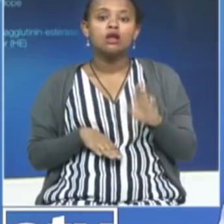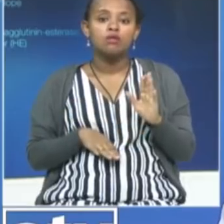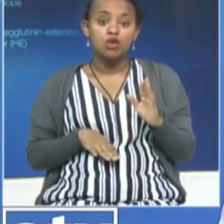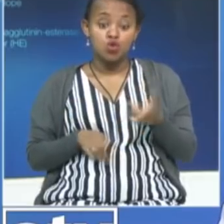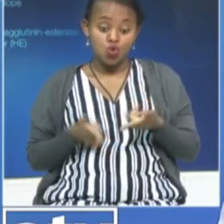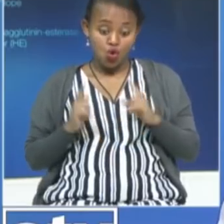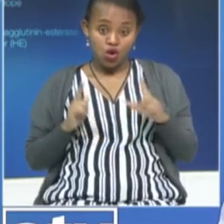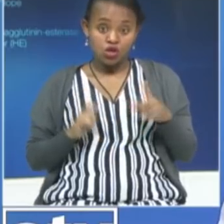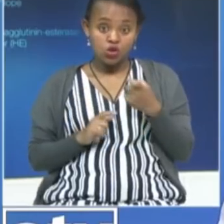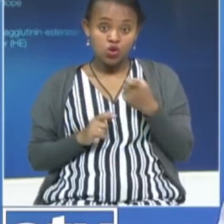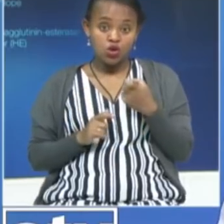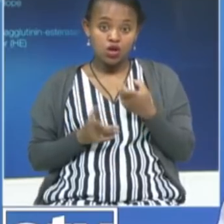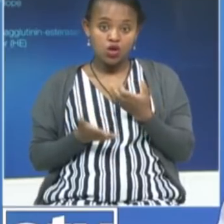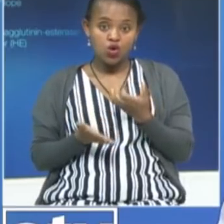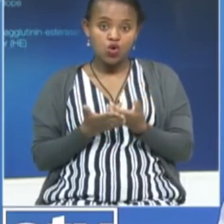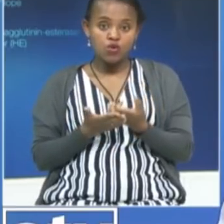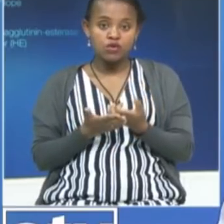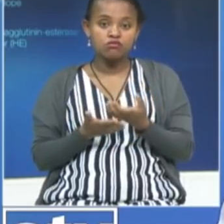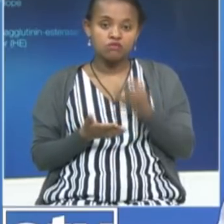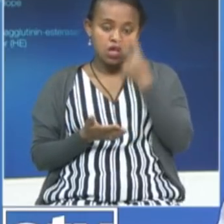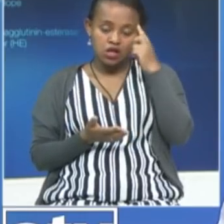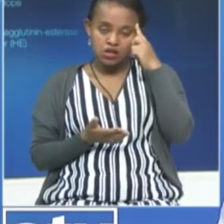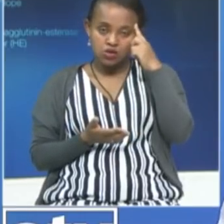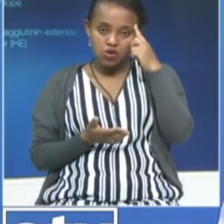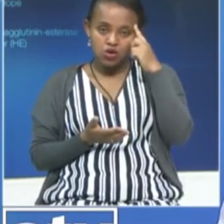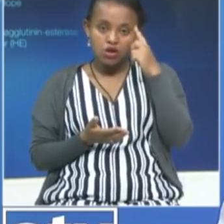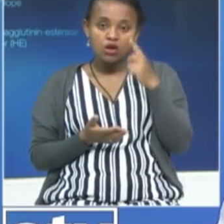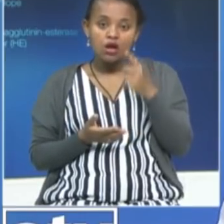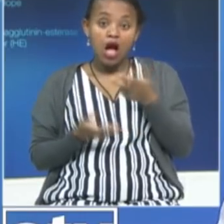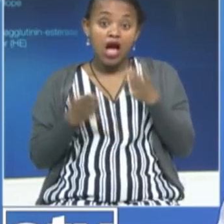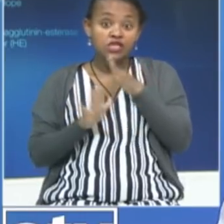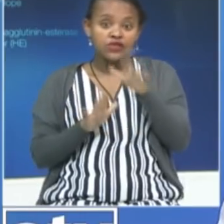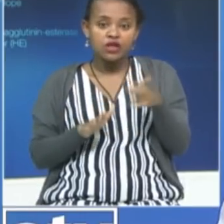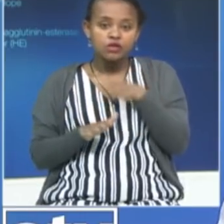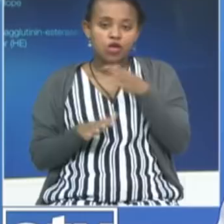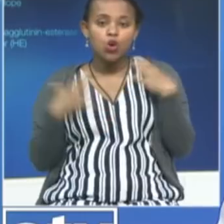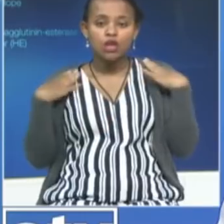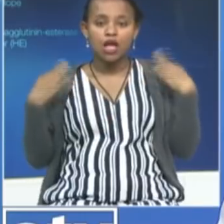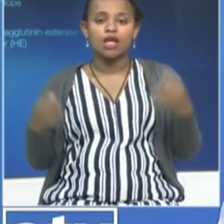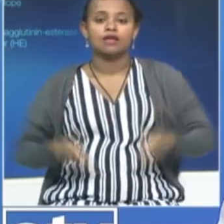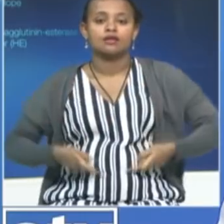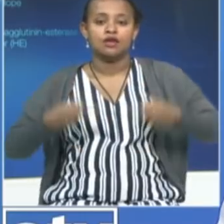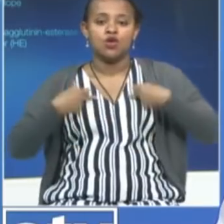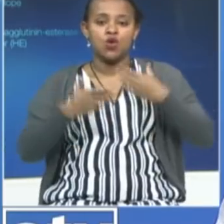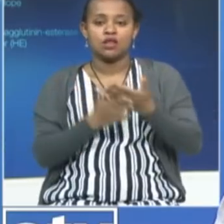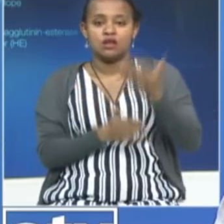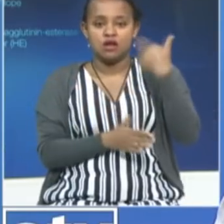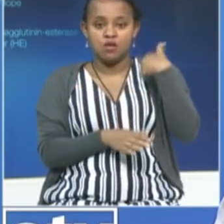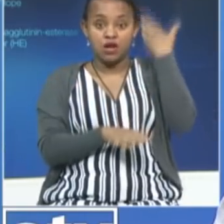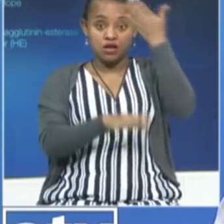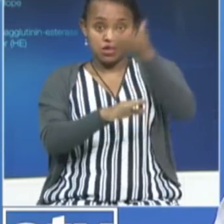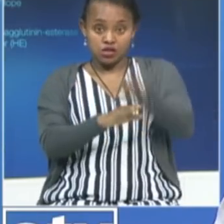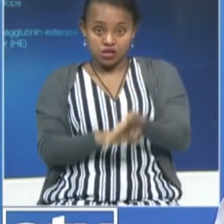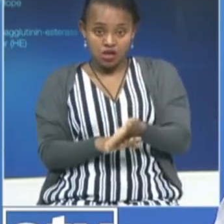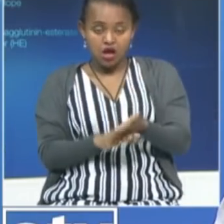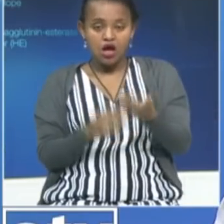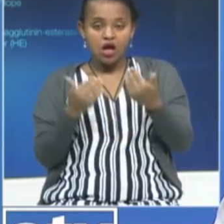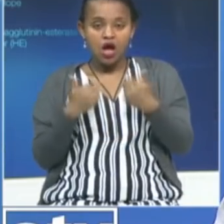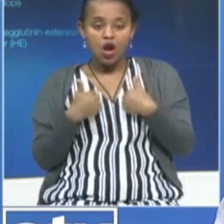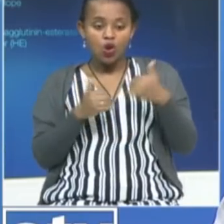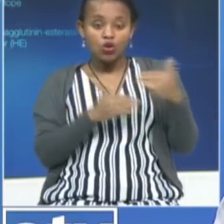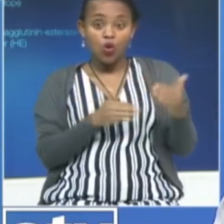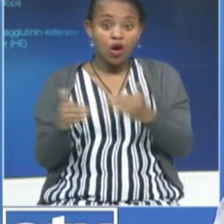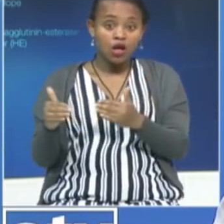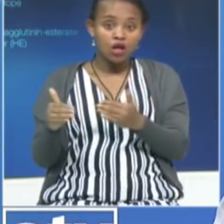ኢኮኖሚን የምናስበው አያስፈልግም ሳይሆን ህይወት ይቀድማል፣ ጤንነት ይቀድማል። ከዛ በተጓዳኝ ያሉ ጉዳዮች